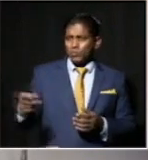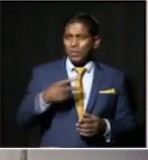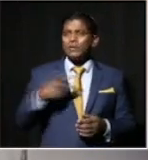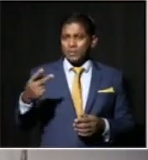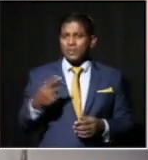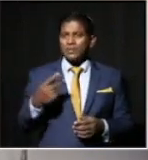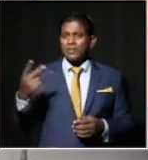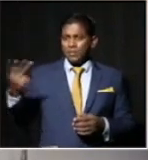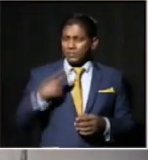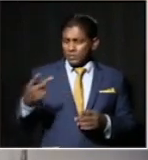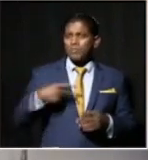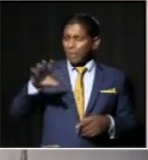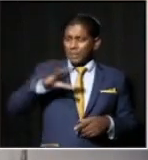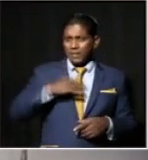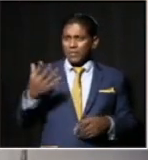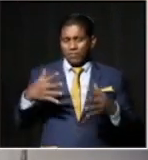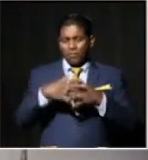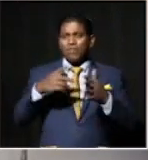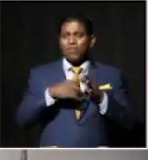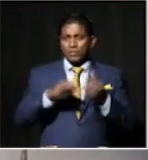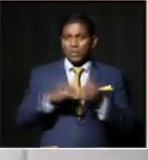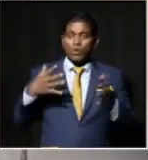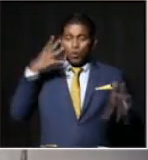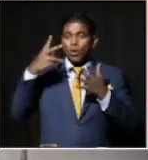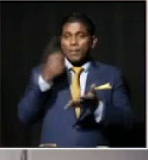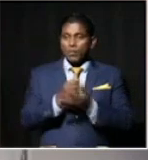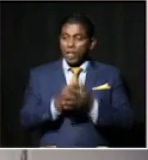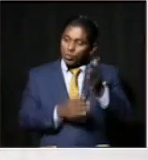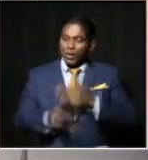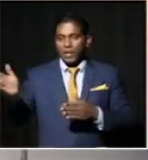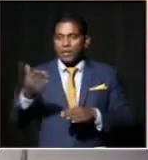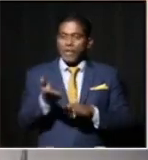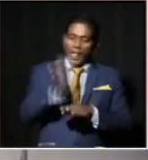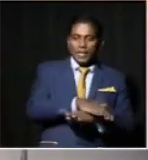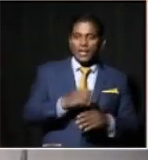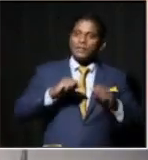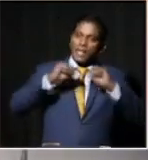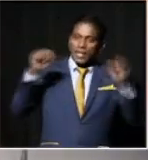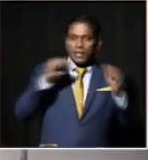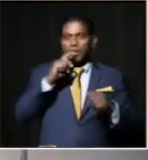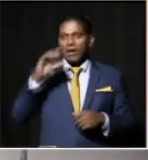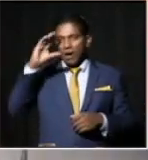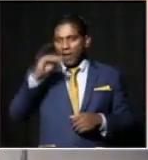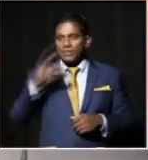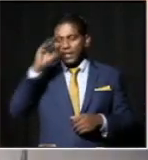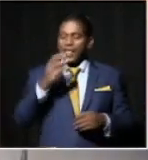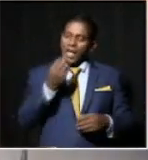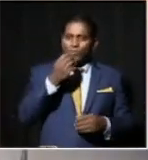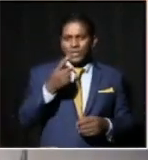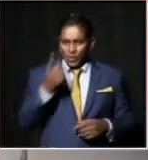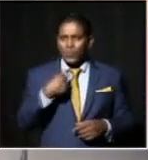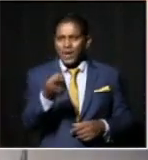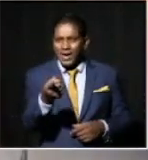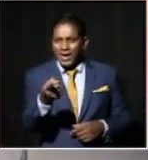දෙන්න එකගුණානේ අපි වොෂින්ටන් ගිහින් මම ලෝක බැංකුව ඇතුළට යන්නම් ඔබතුමා එළියේ ඉඳන් කෑ ගහලා අපි හැන්දෑවේ රාත්‍රී භෝජනයට එකතු වෙමු කියලා